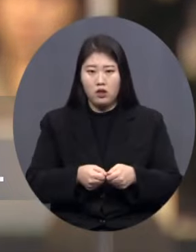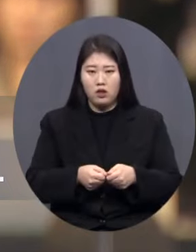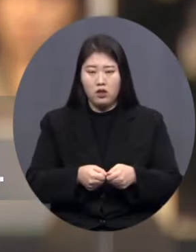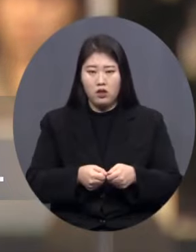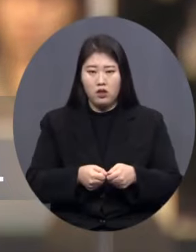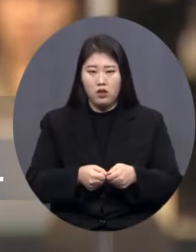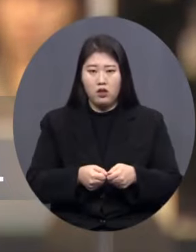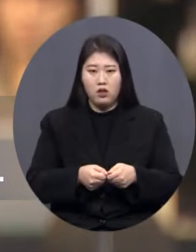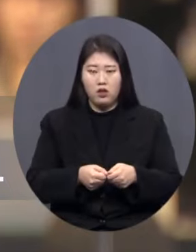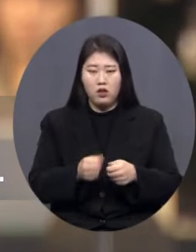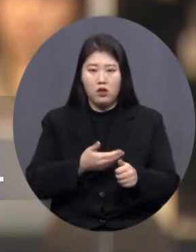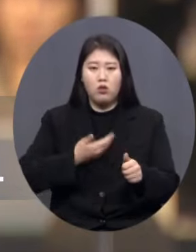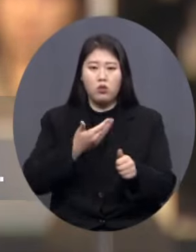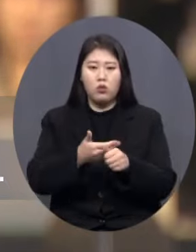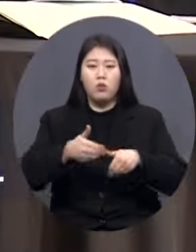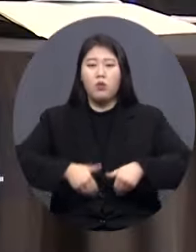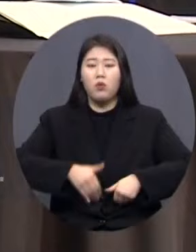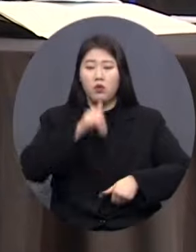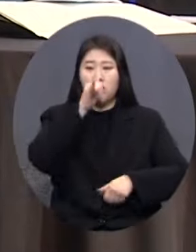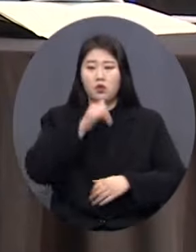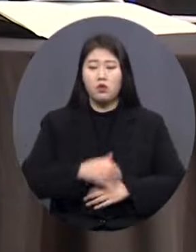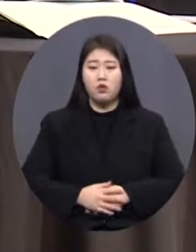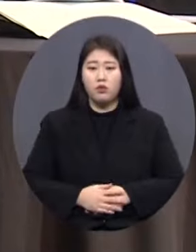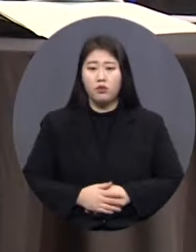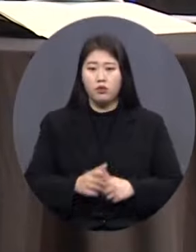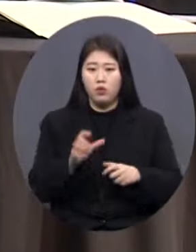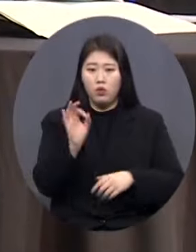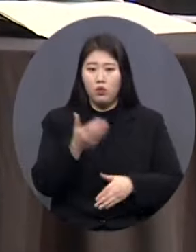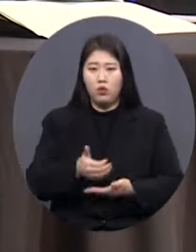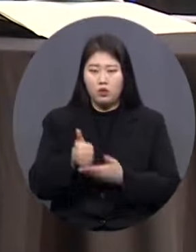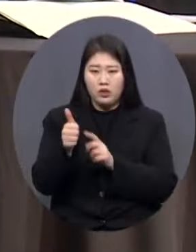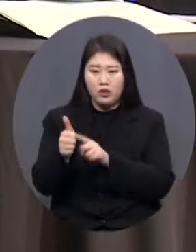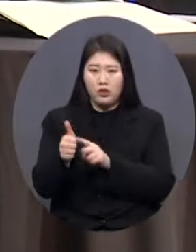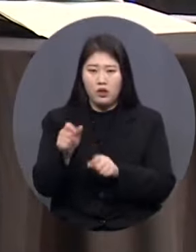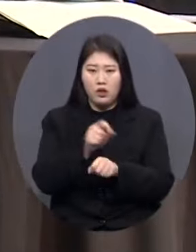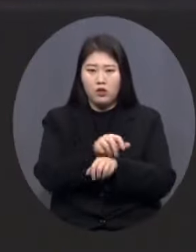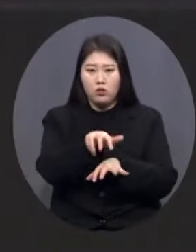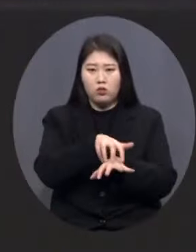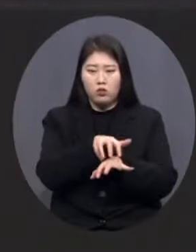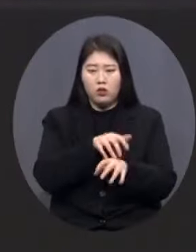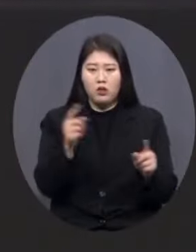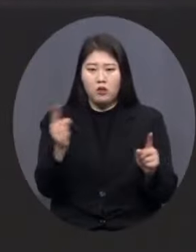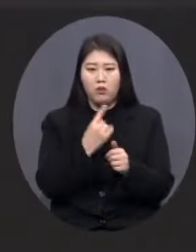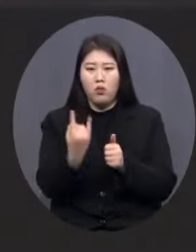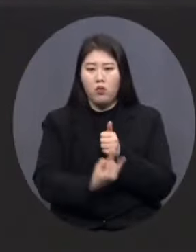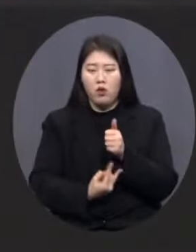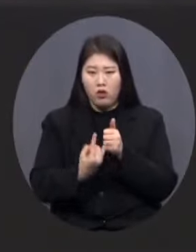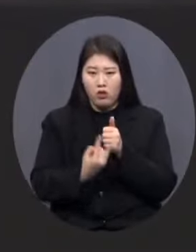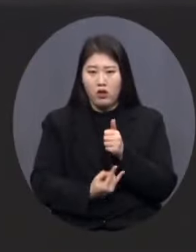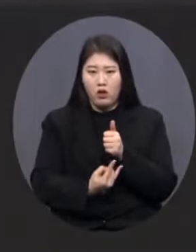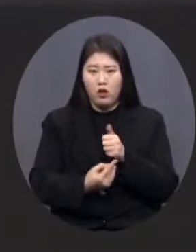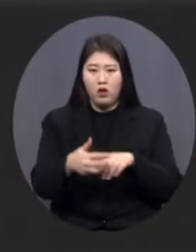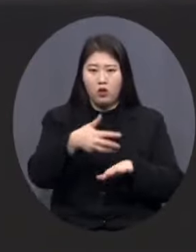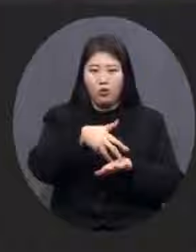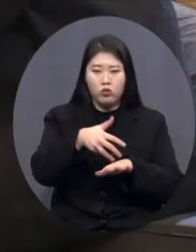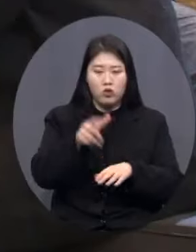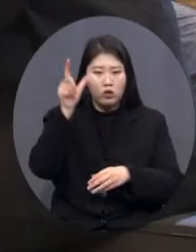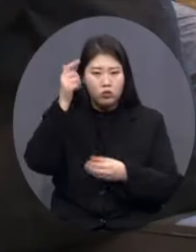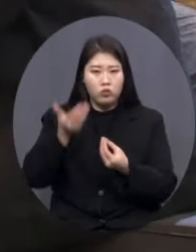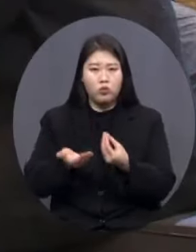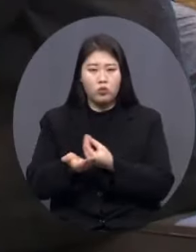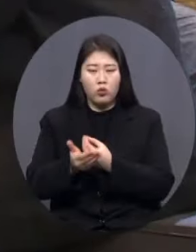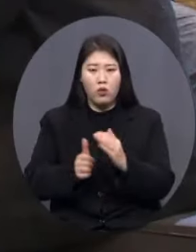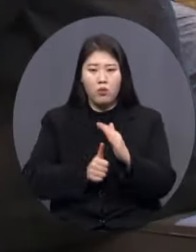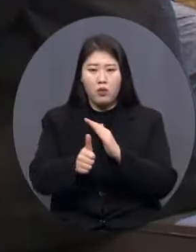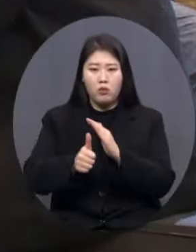제고가 필요하다고 느껴집니다. 오영훈 지사는 행정체제 개편위원회가 추자와 우도까지 방문하며 의견을